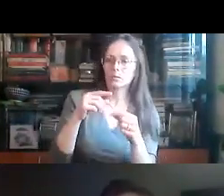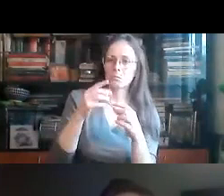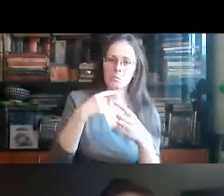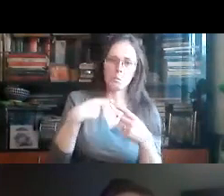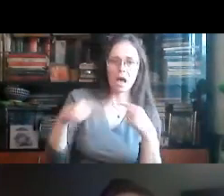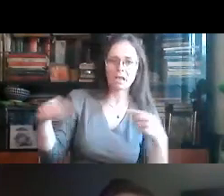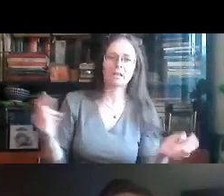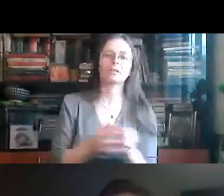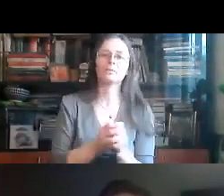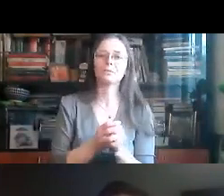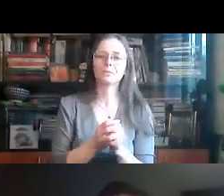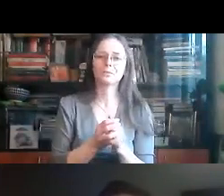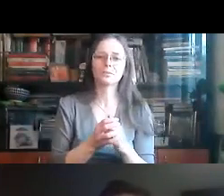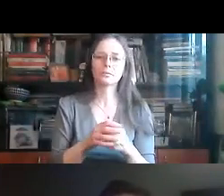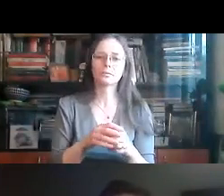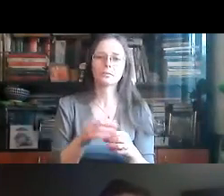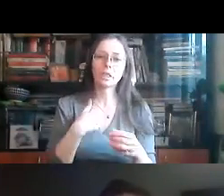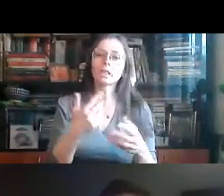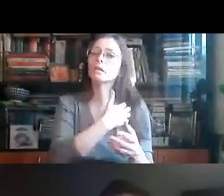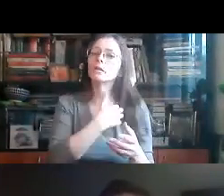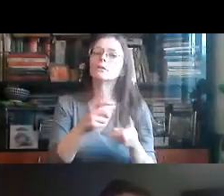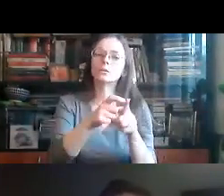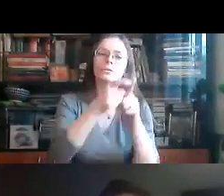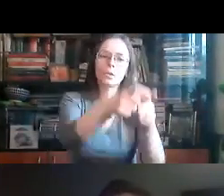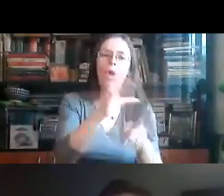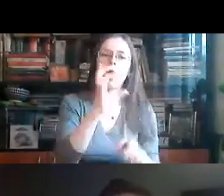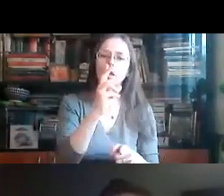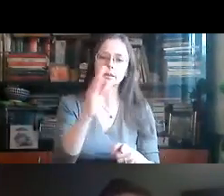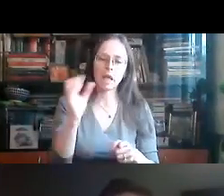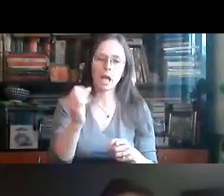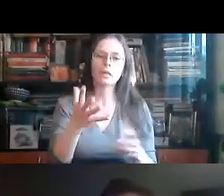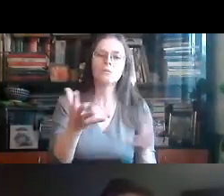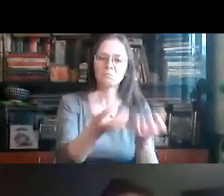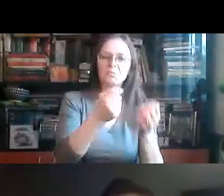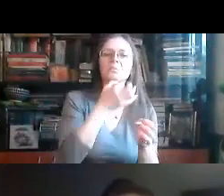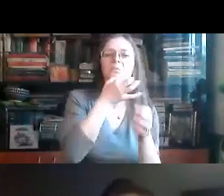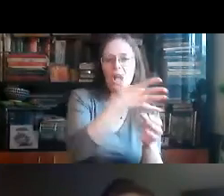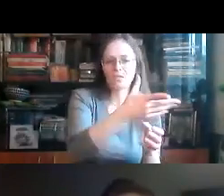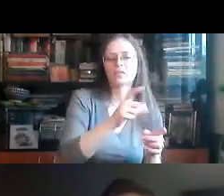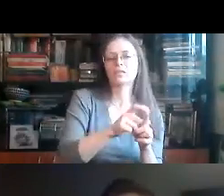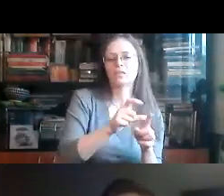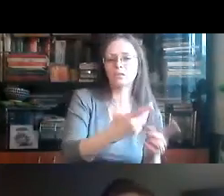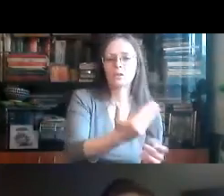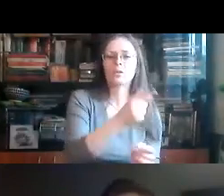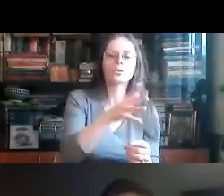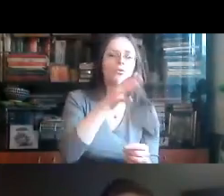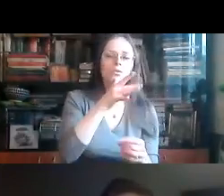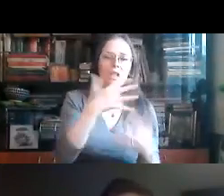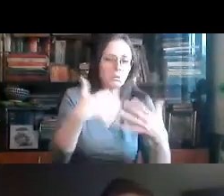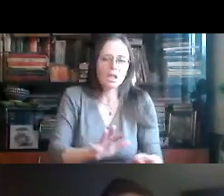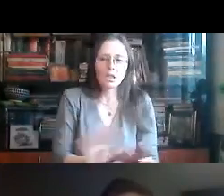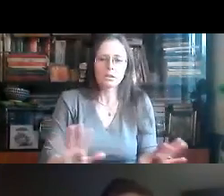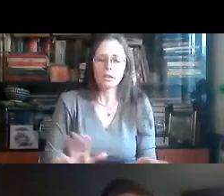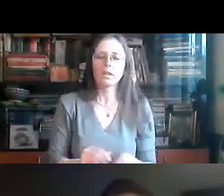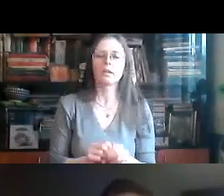что это очень продуктивное время, и для набирания информации. Вот я видела, Ксения написала, что